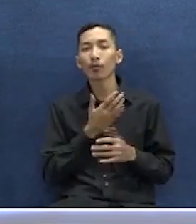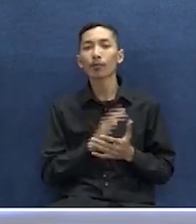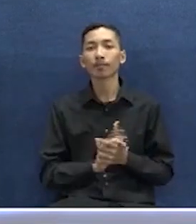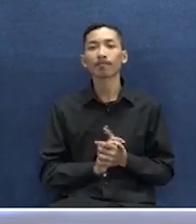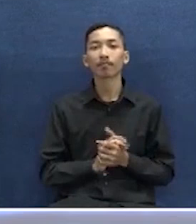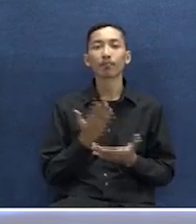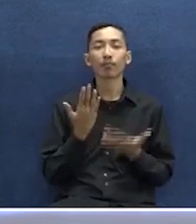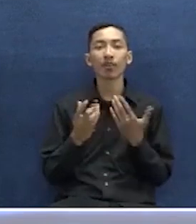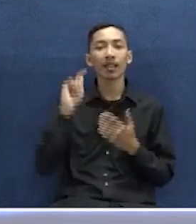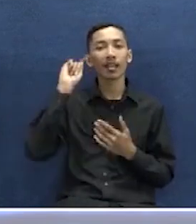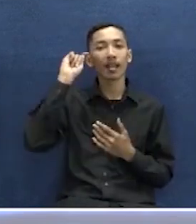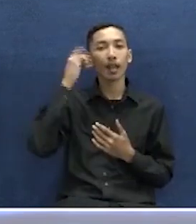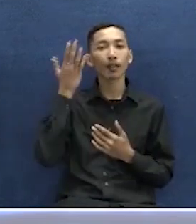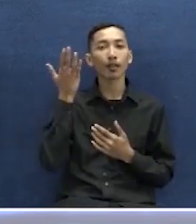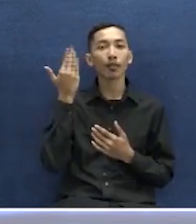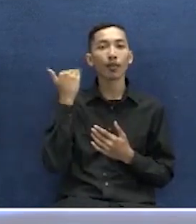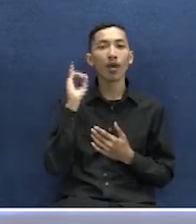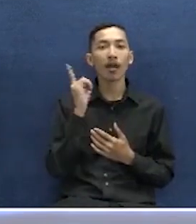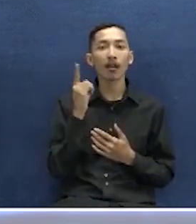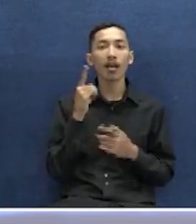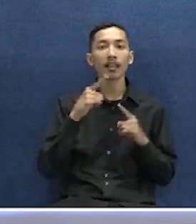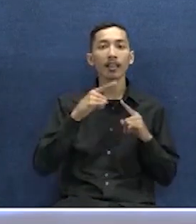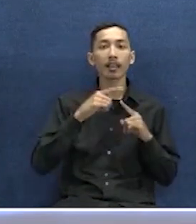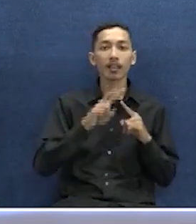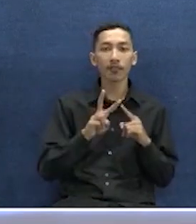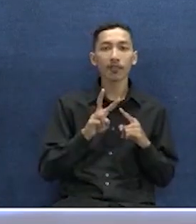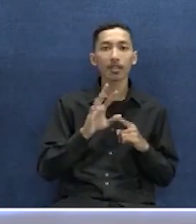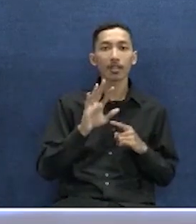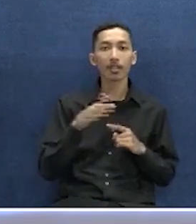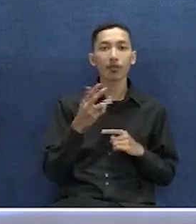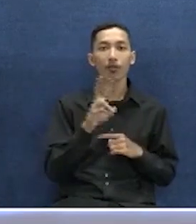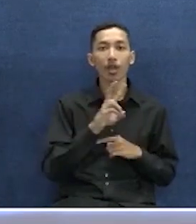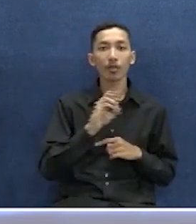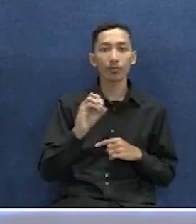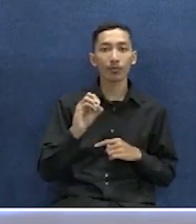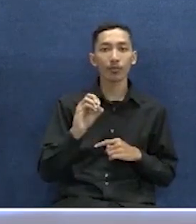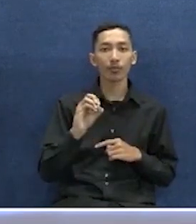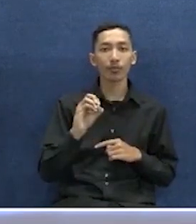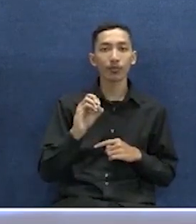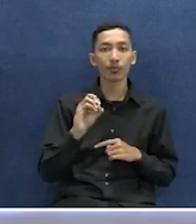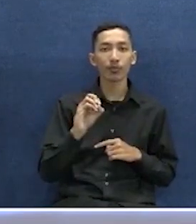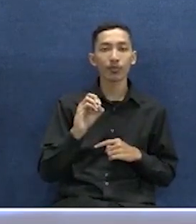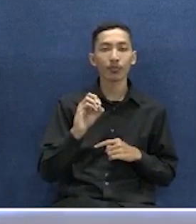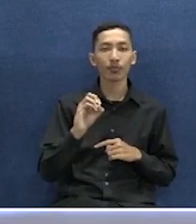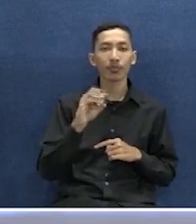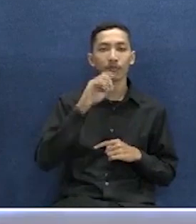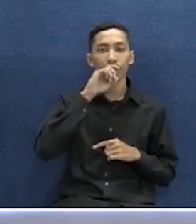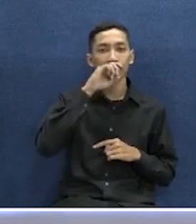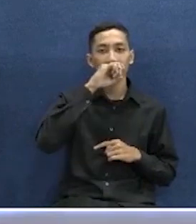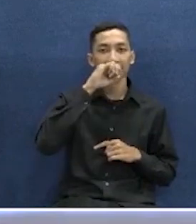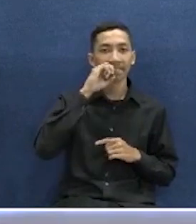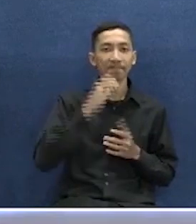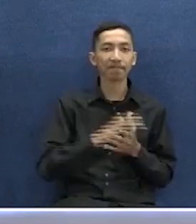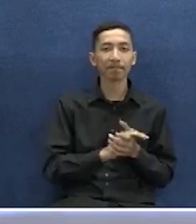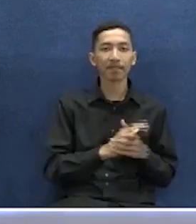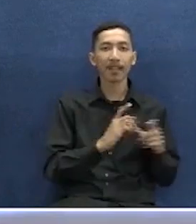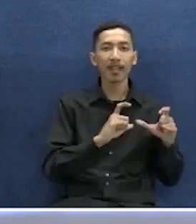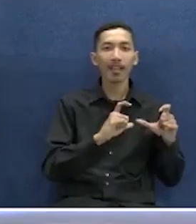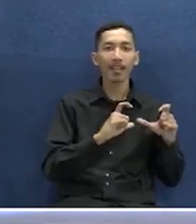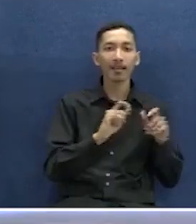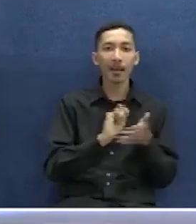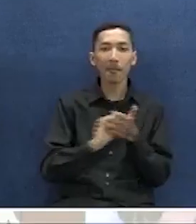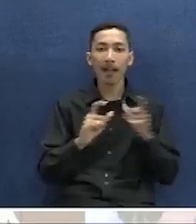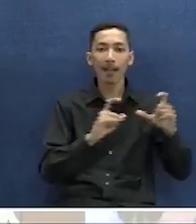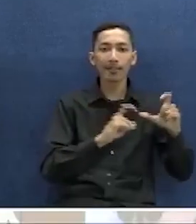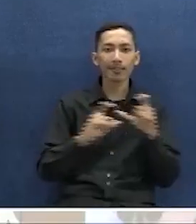saluran TV 100 tahun ANTV tahun 2001 cuaca bukannya yang depannya S belakangnya e-toll susah